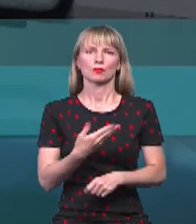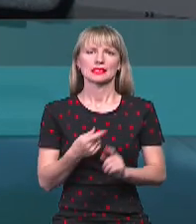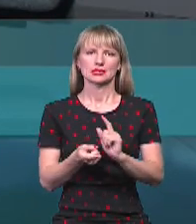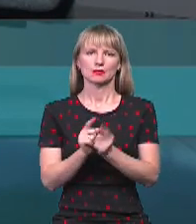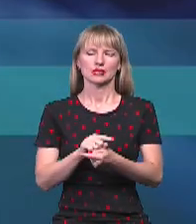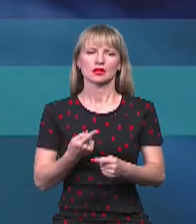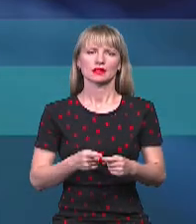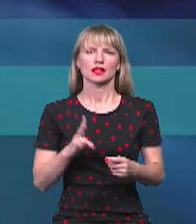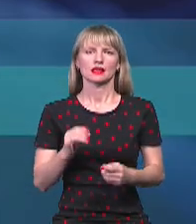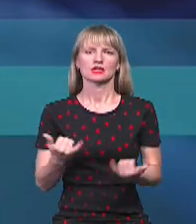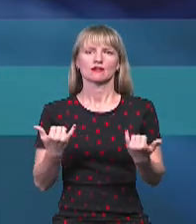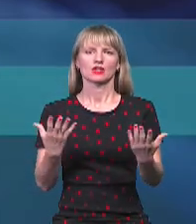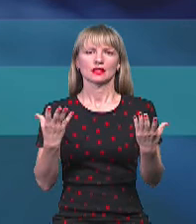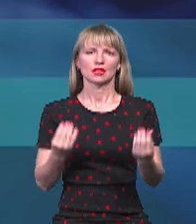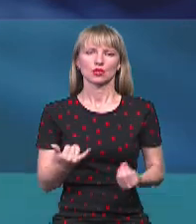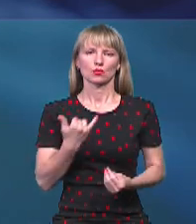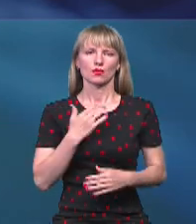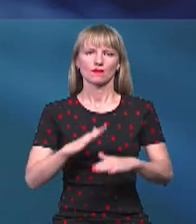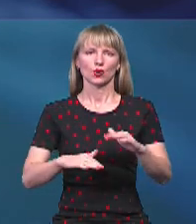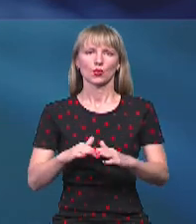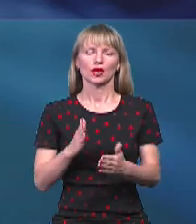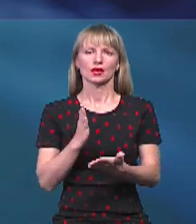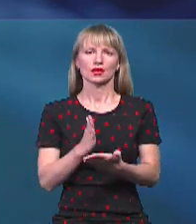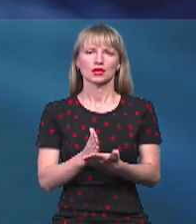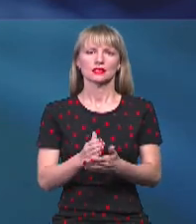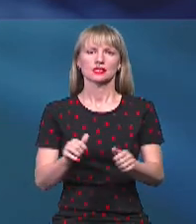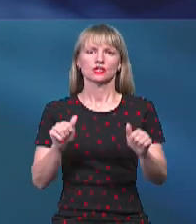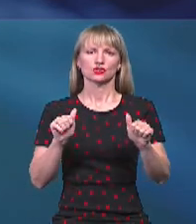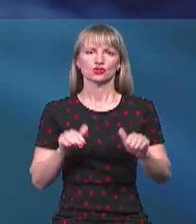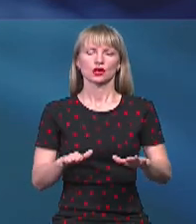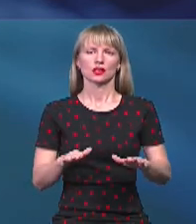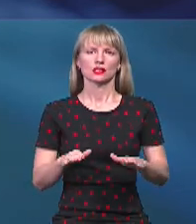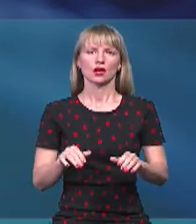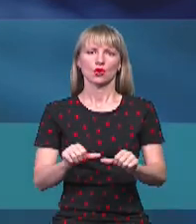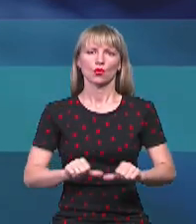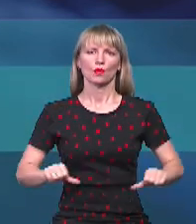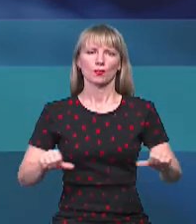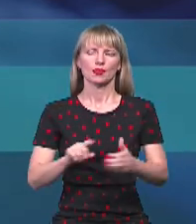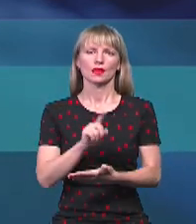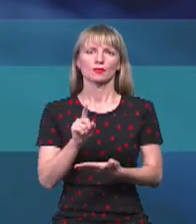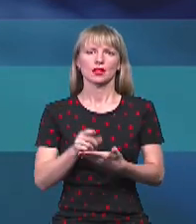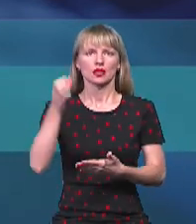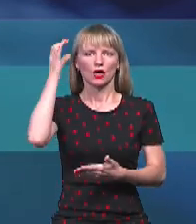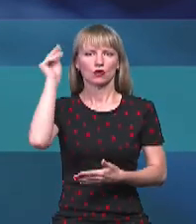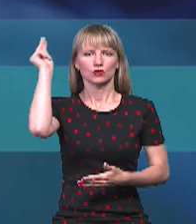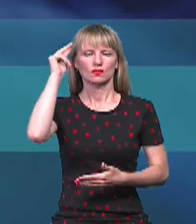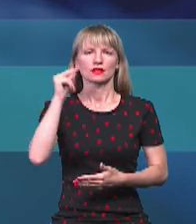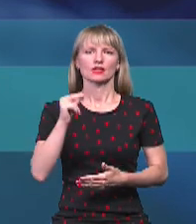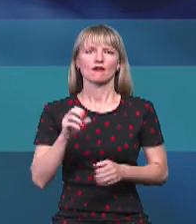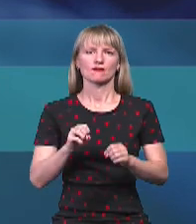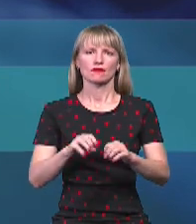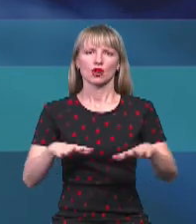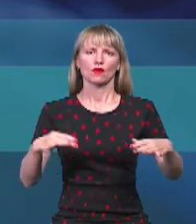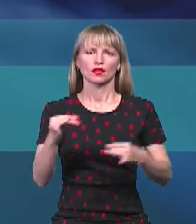цю ситуацію? На сьогоднішній день, от у мене в руках є рішення Комітету з питань науки і освіти, да, Верховна Рада